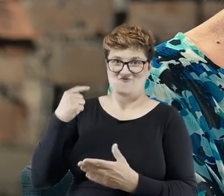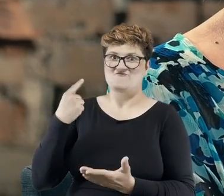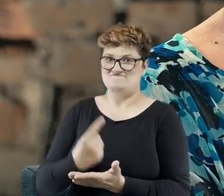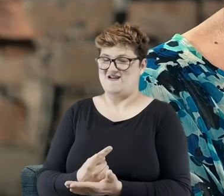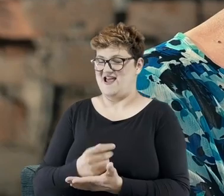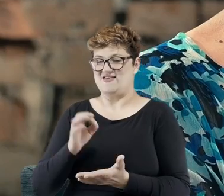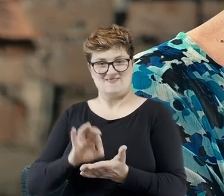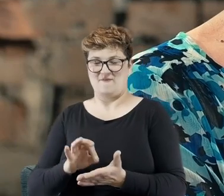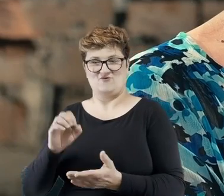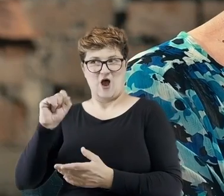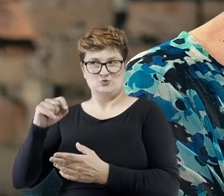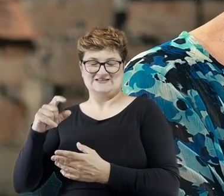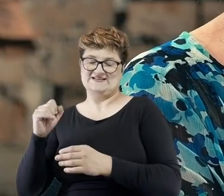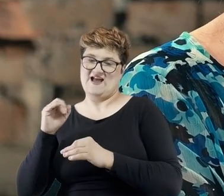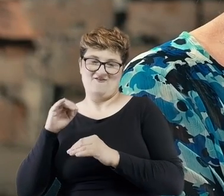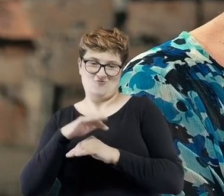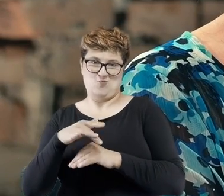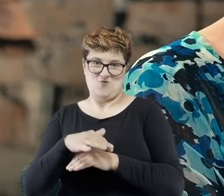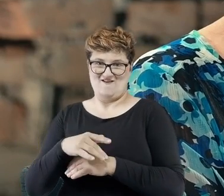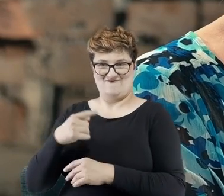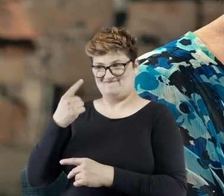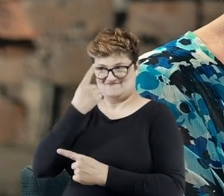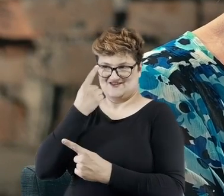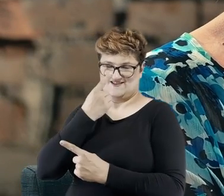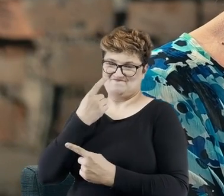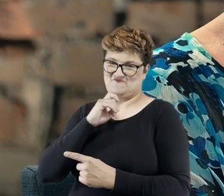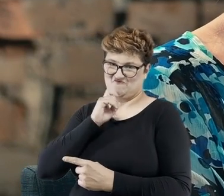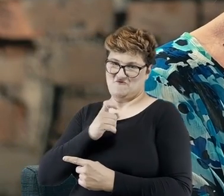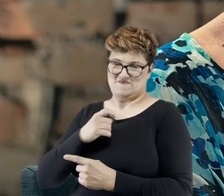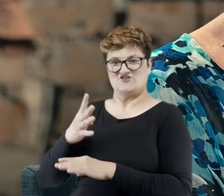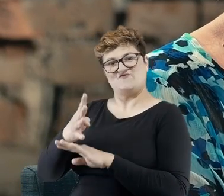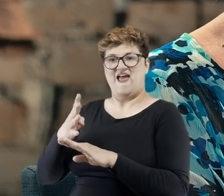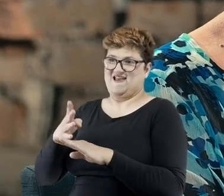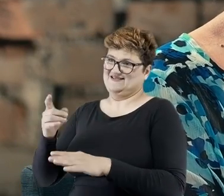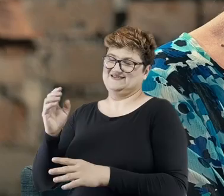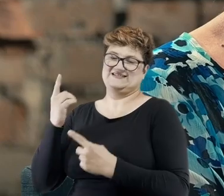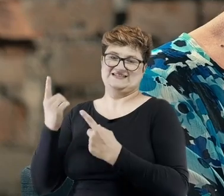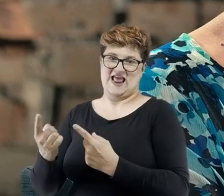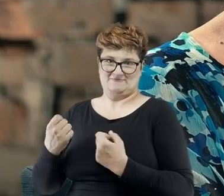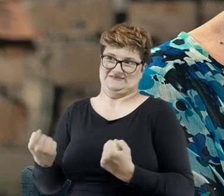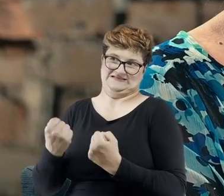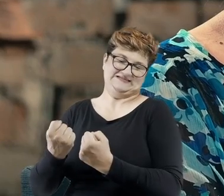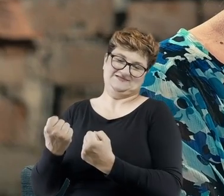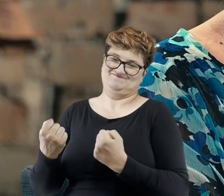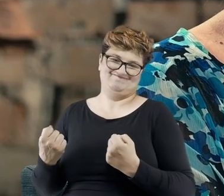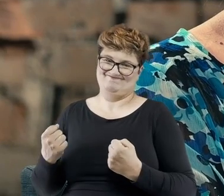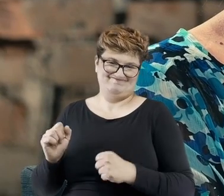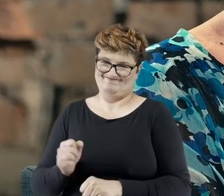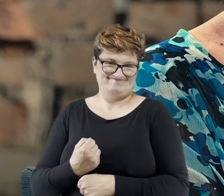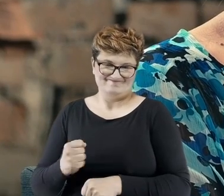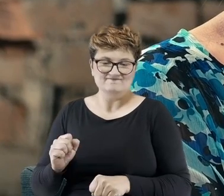pewno to był duży wpływ Stefanii Augustyńskiej. Nie sądzę, żeby szwagierka sama z siebie po prostu rozpoczęła taką akcję.